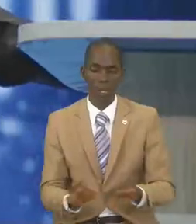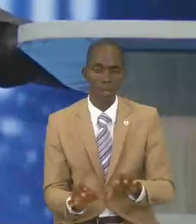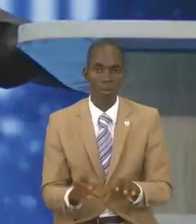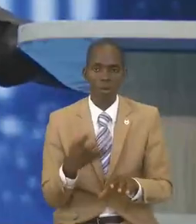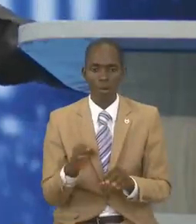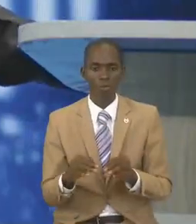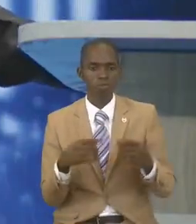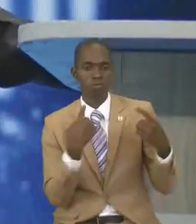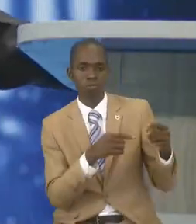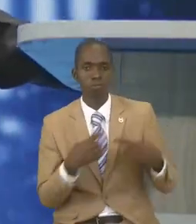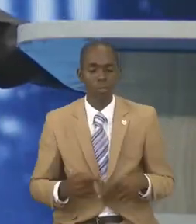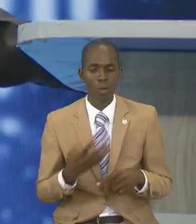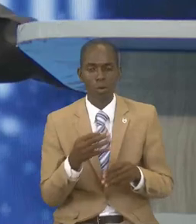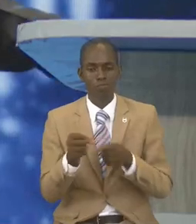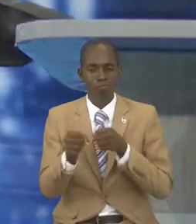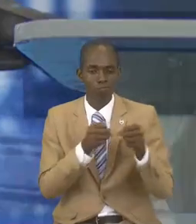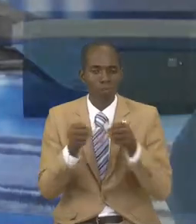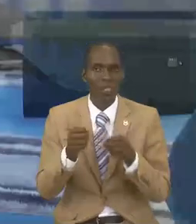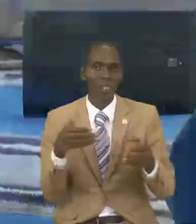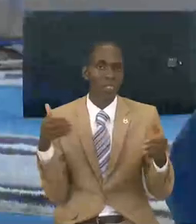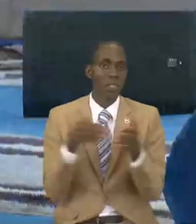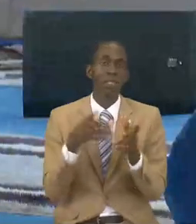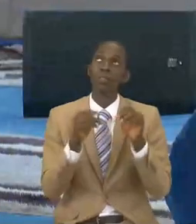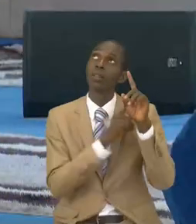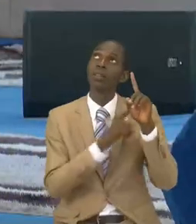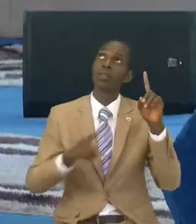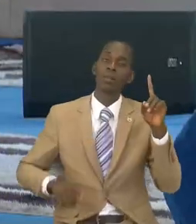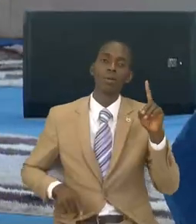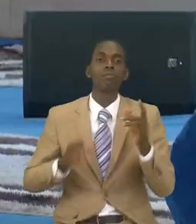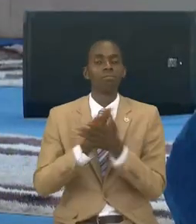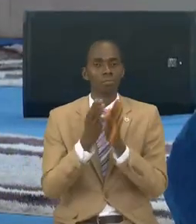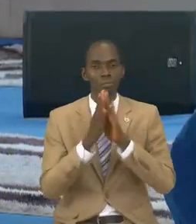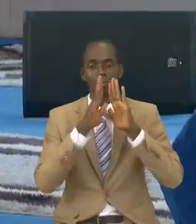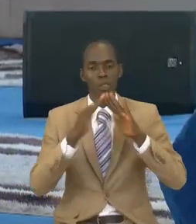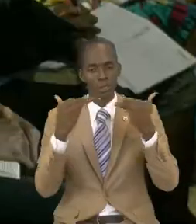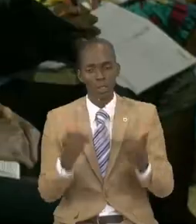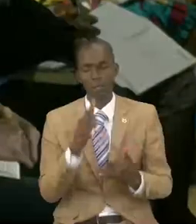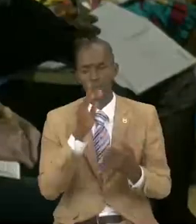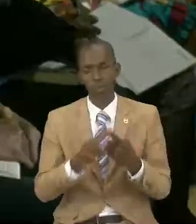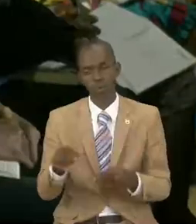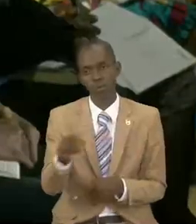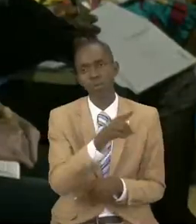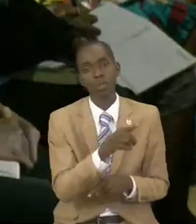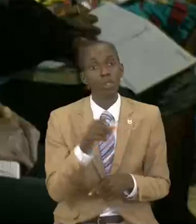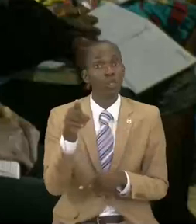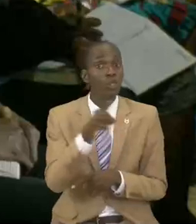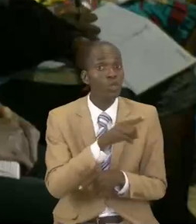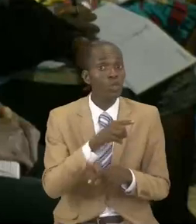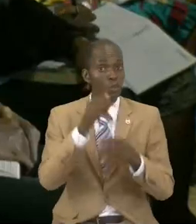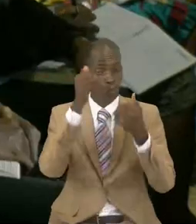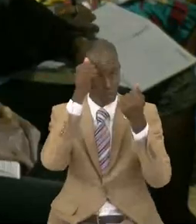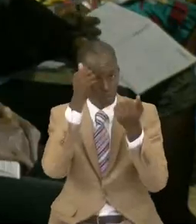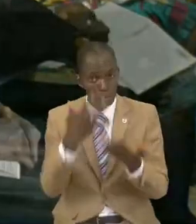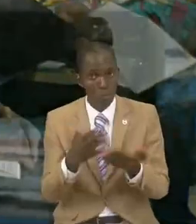actions de lutte, de bagarre contre le Seigneur, que la paix soit avec toi. Tu te soumets,